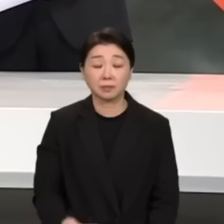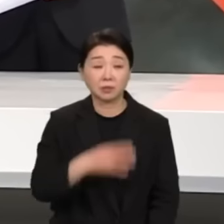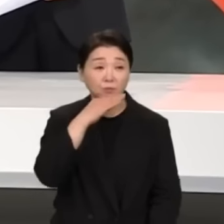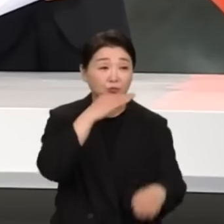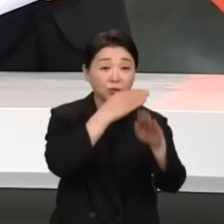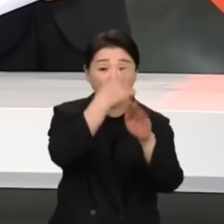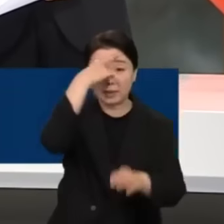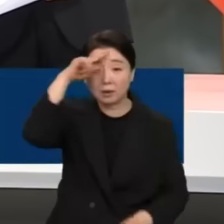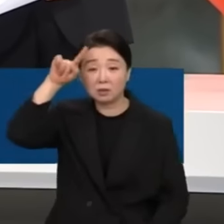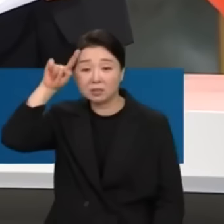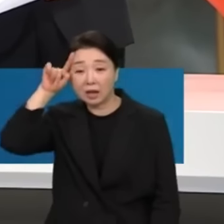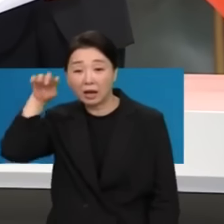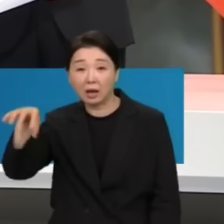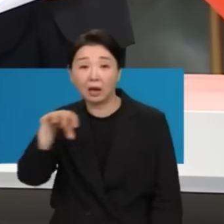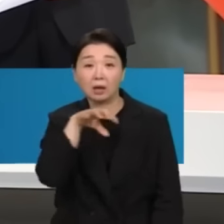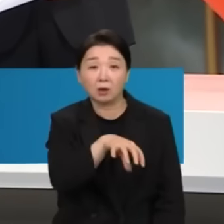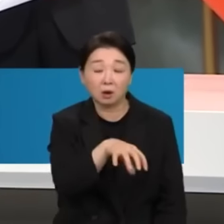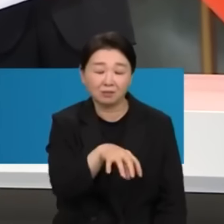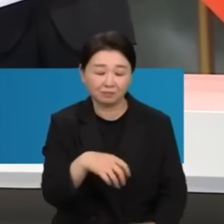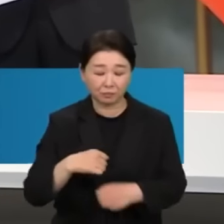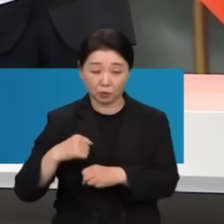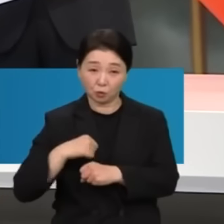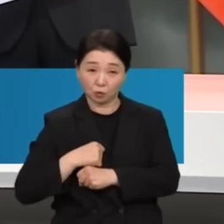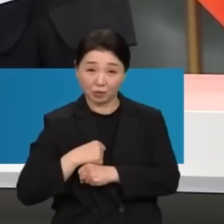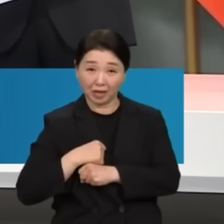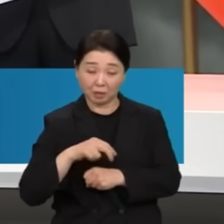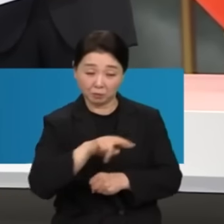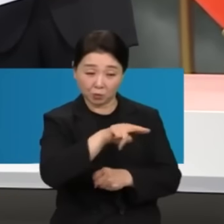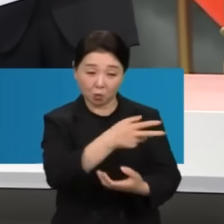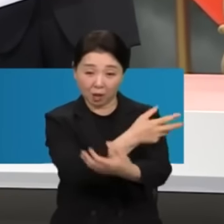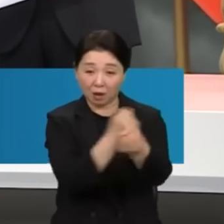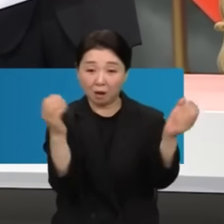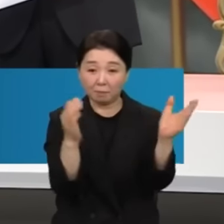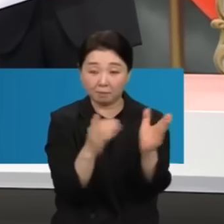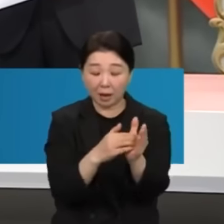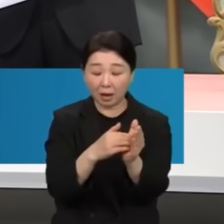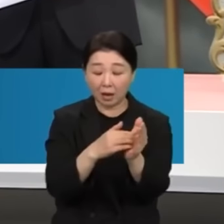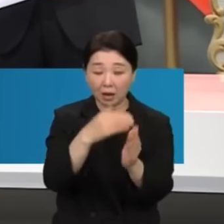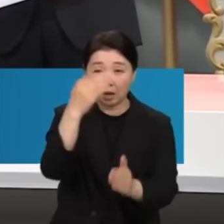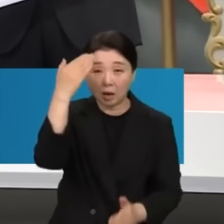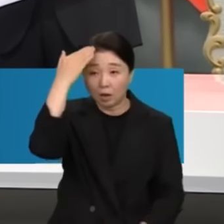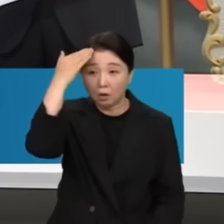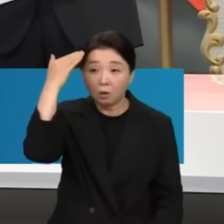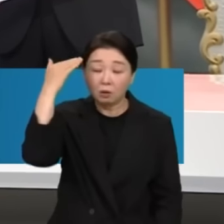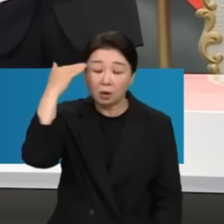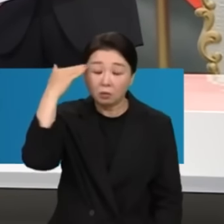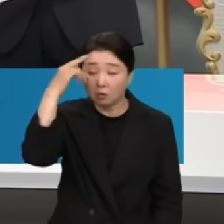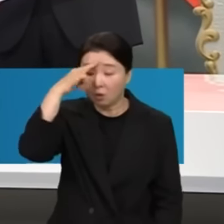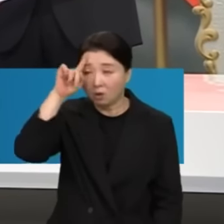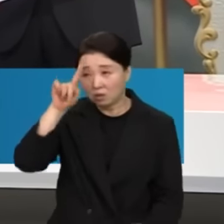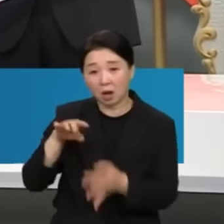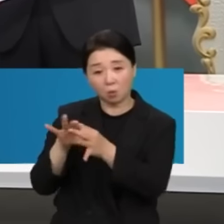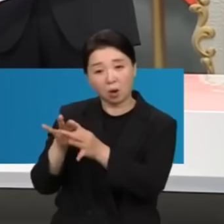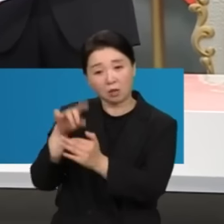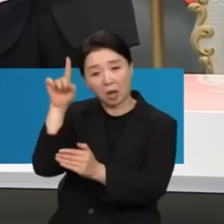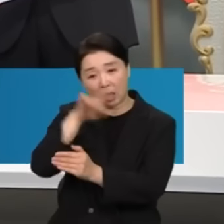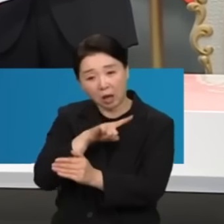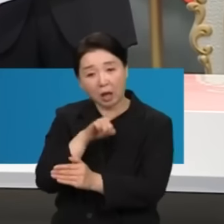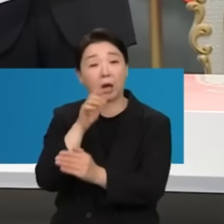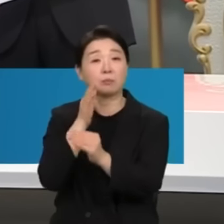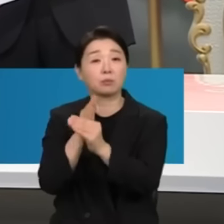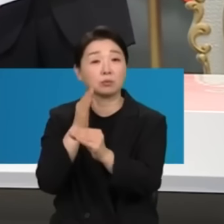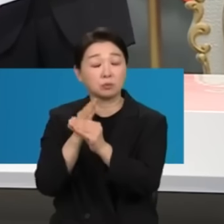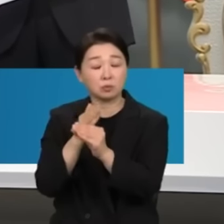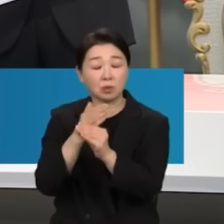북한과 러시아가 군사동맹 수준의 조약을 맺으면서 우리와 러시아 관계도 급격히 나빠지고 있습니다. 우리 정부가